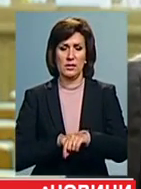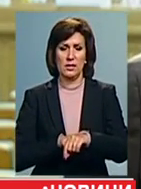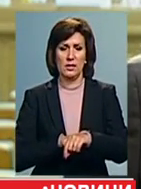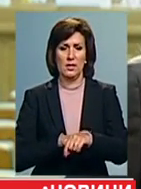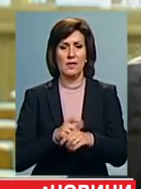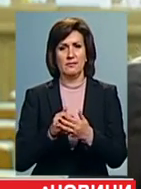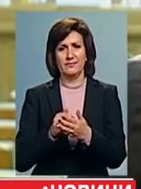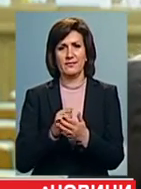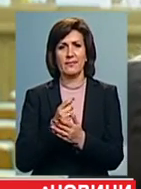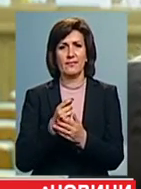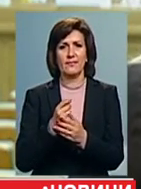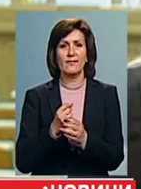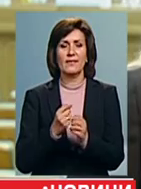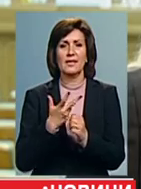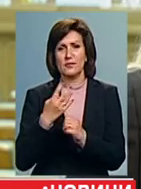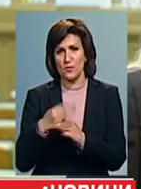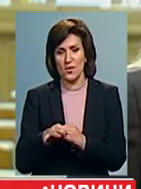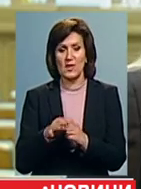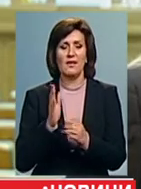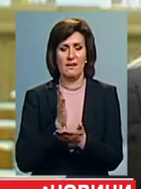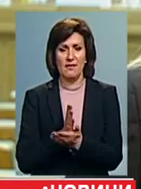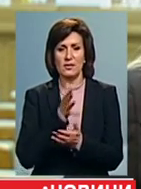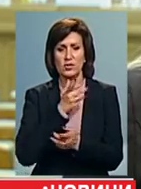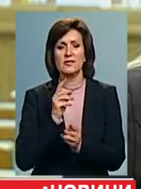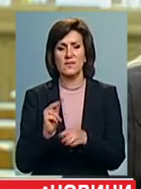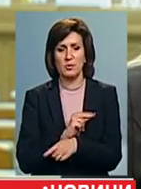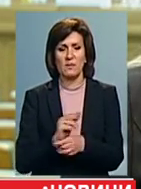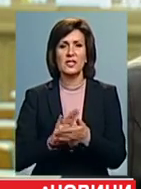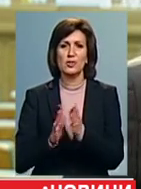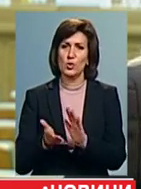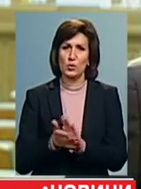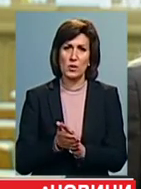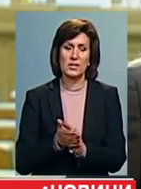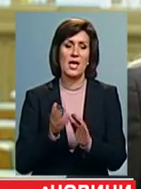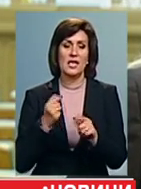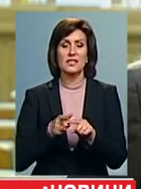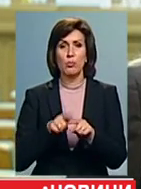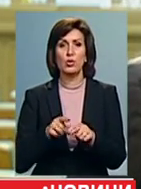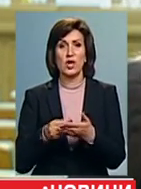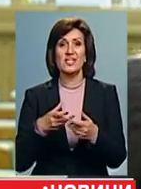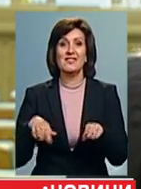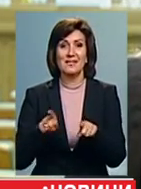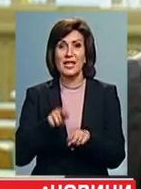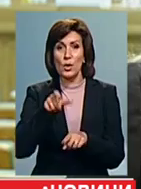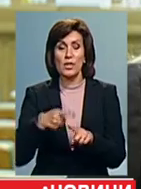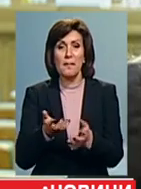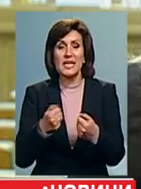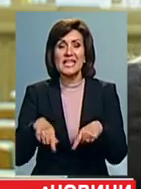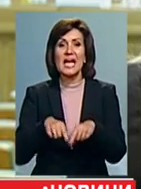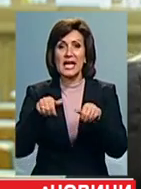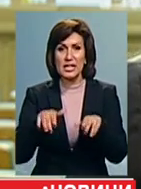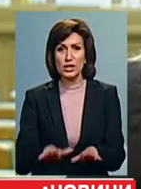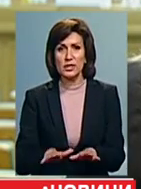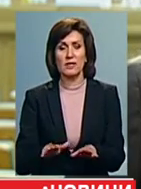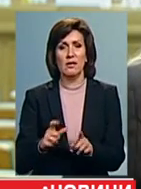за 20 до 2, і ще є час виправити всю цю ситуацію. Інакше це буде розцінюватися як те, що люди, які прийняли такі